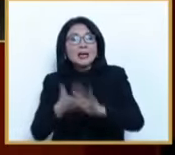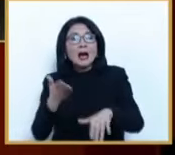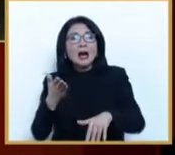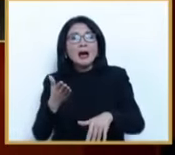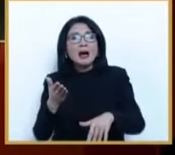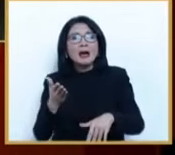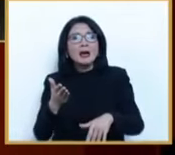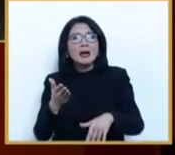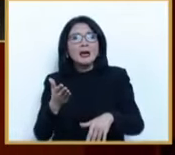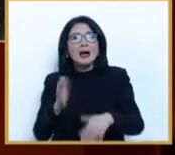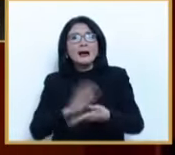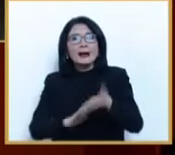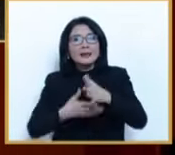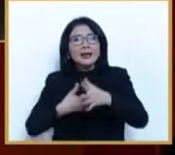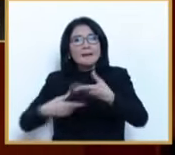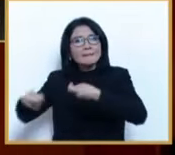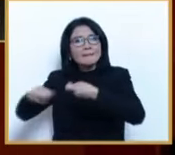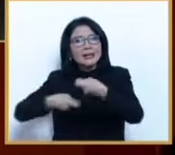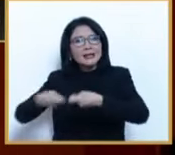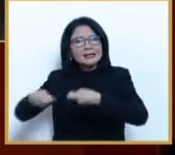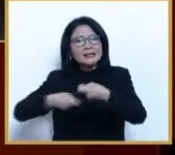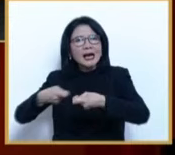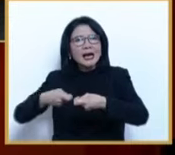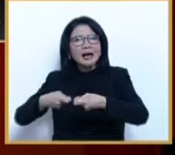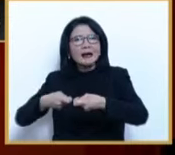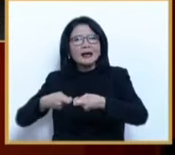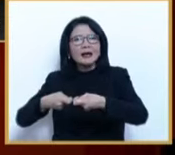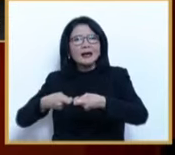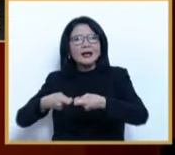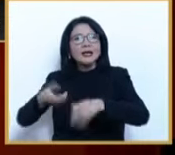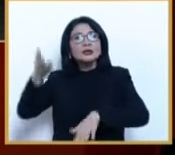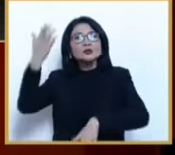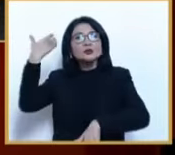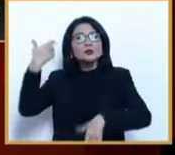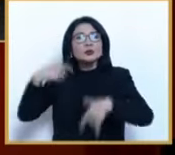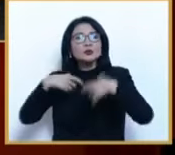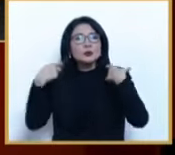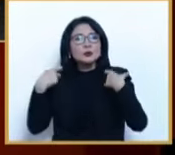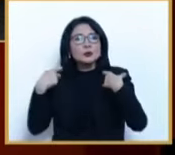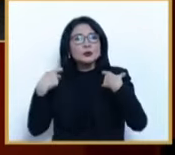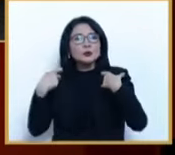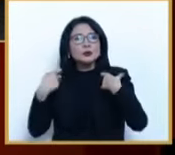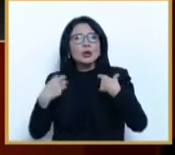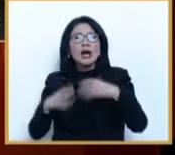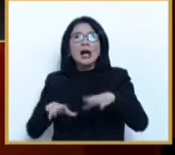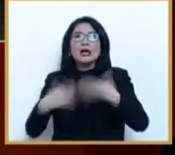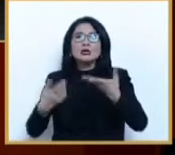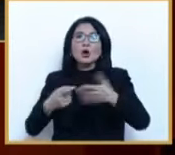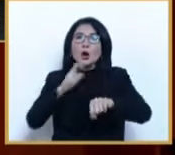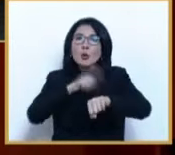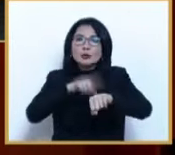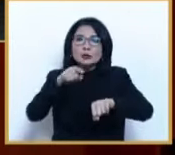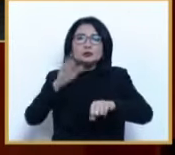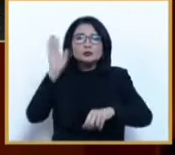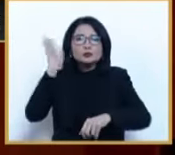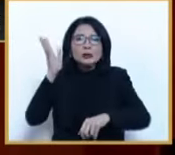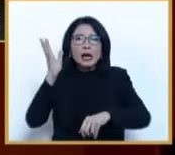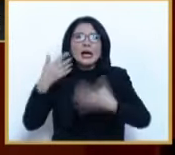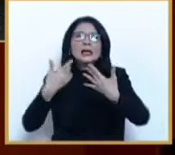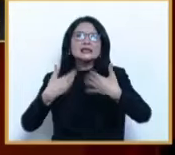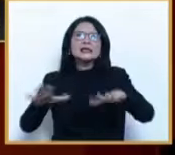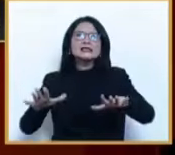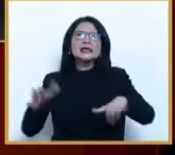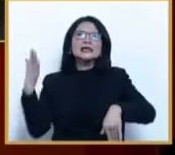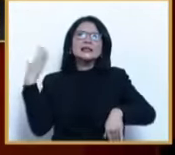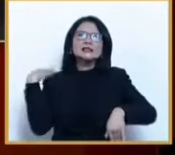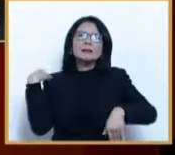pernah memanage-nya selama Pak Emil jadi gubernur ataukah ketika itu Pak Emir sudah sudah selesai dari